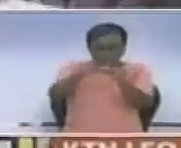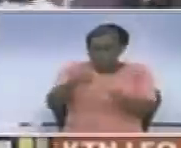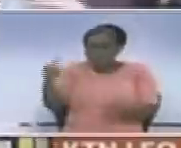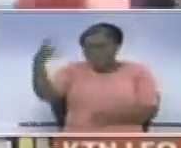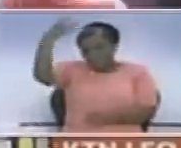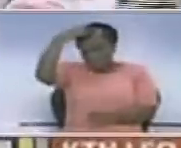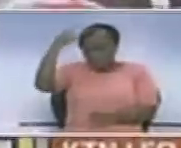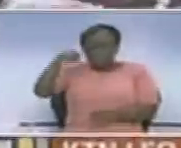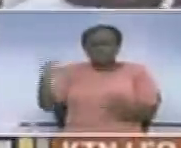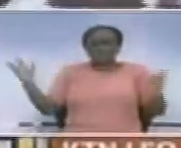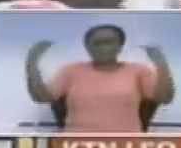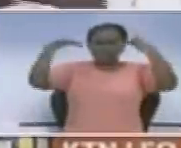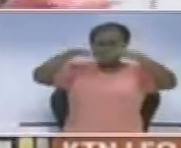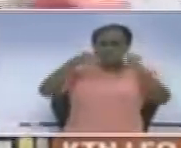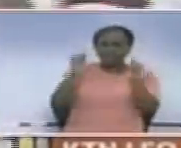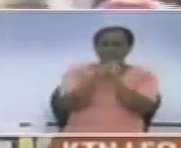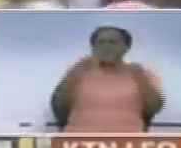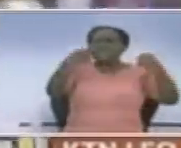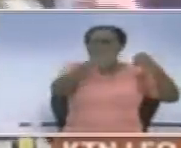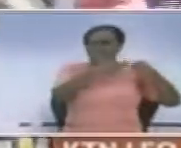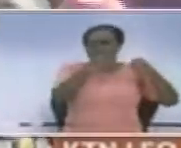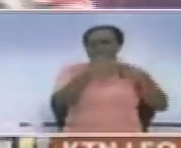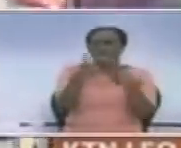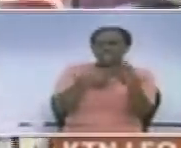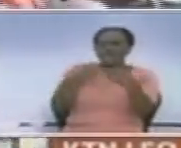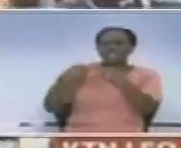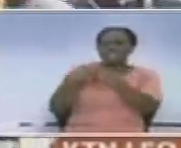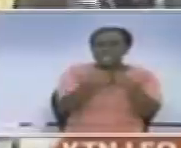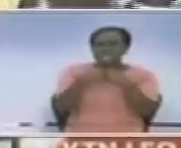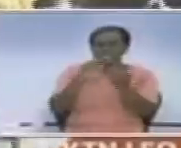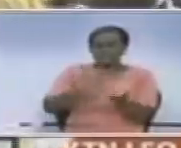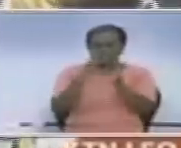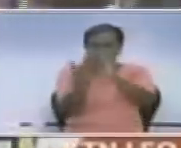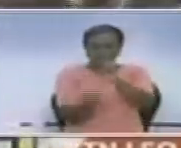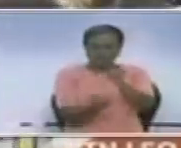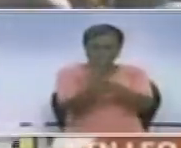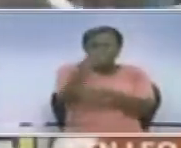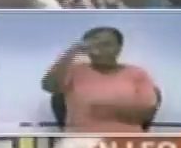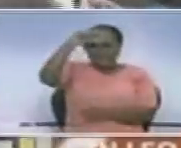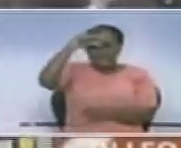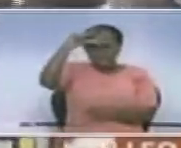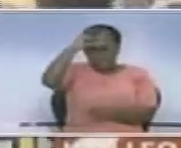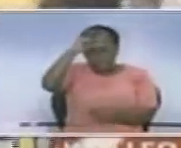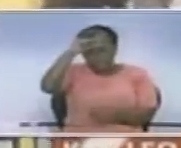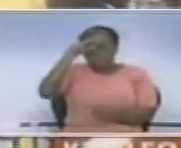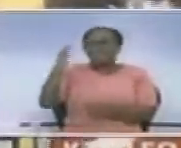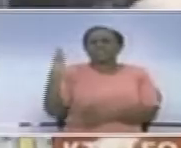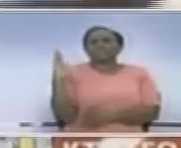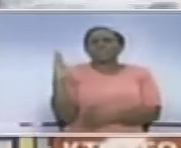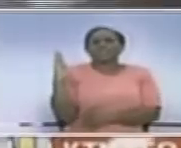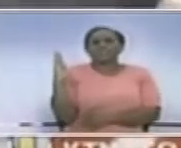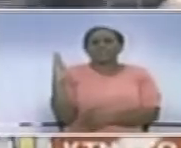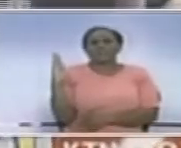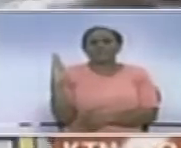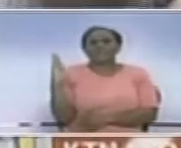Mpeketoni, walijumuika na wakazi wa Kibra kuzungumzia changamoto zinazosababishwa na serikali ya Jubilee kuhusu usalama.